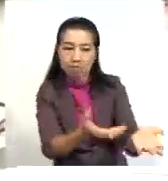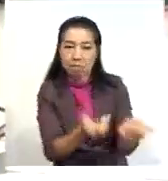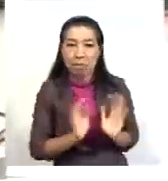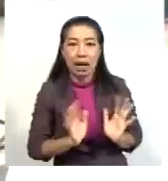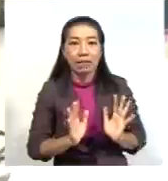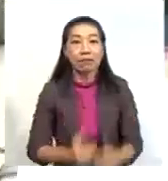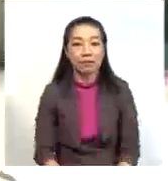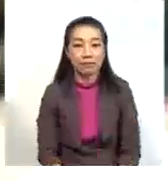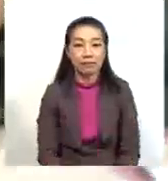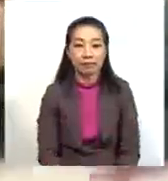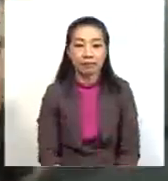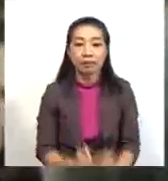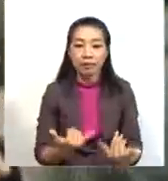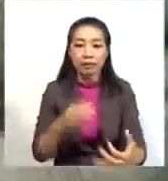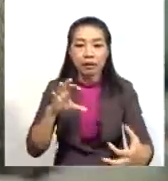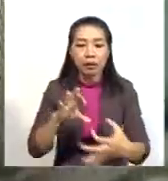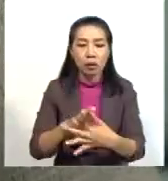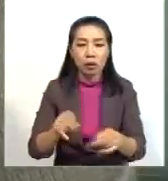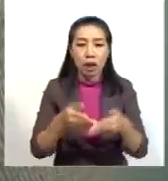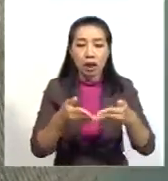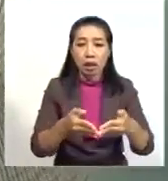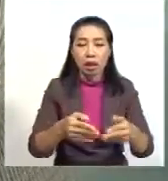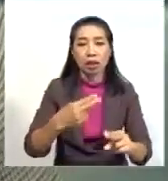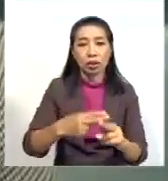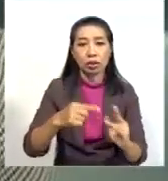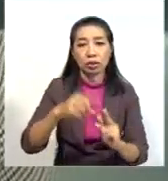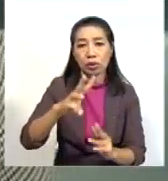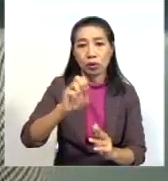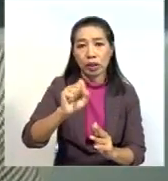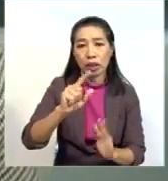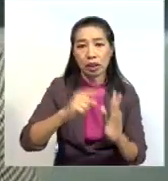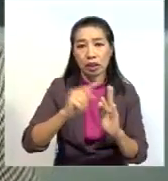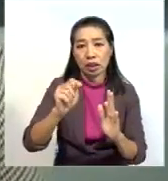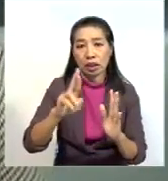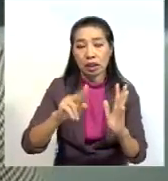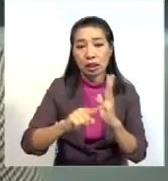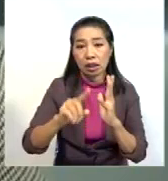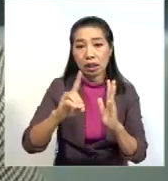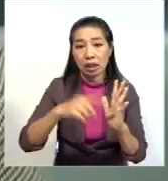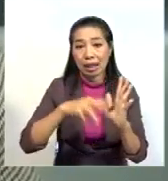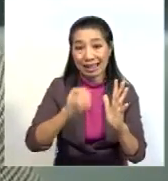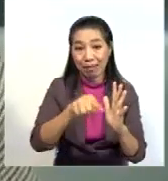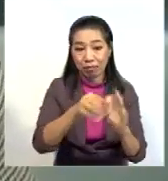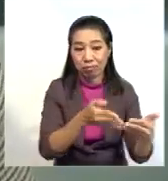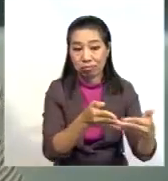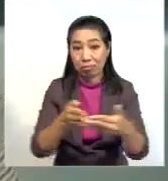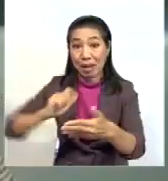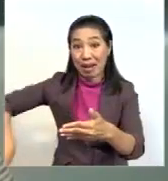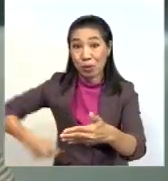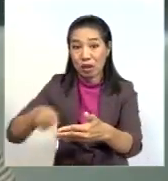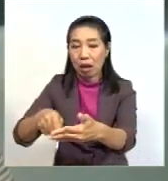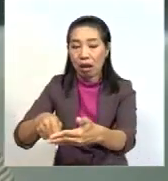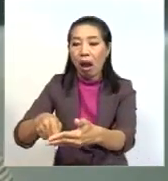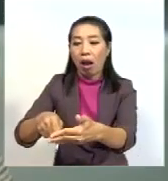ให้เทียบท่าส่วนกรณีของผู้โดยสารเรือเวสเตอร์ดัมนะคะขณะนี้ก็ยืนยันแล้วว่าหลังจากนี้เราไม่รับนัก